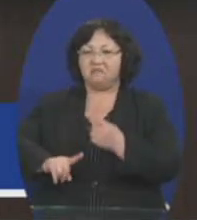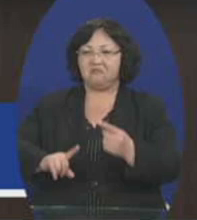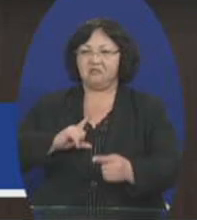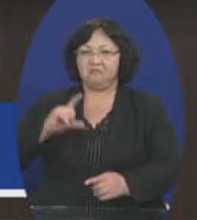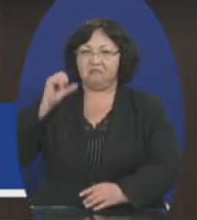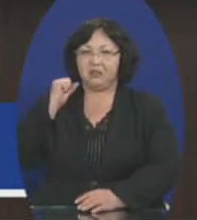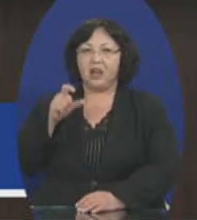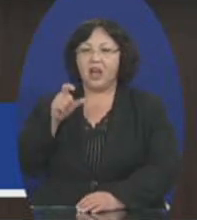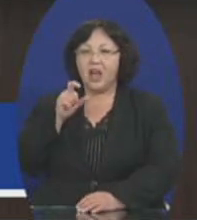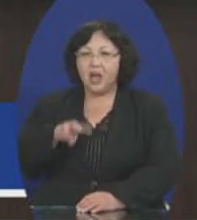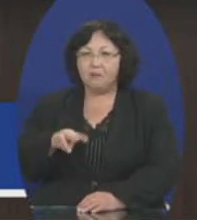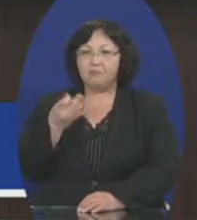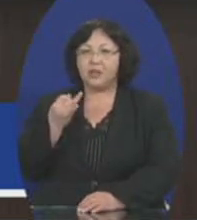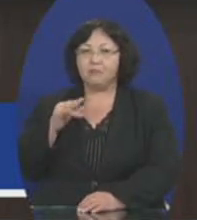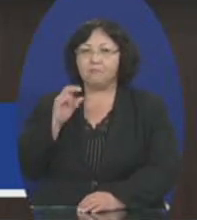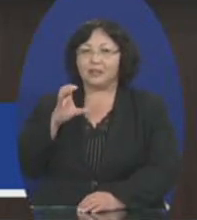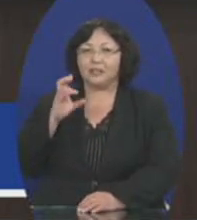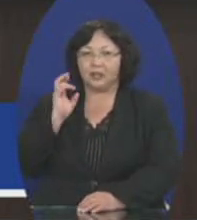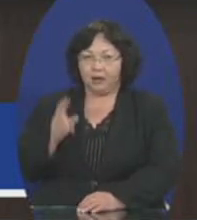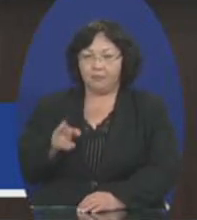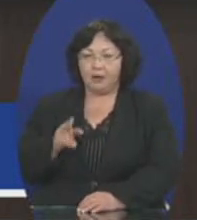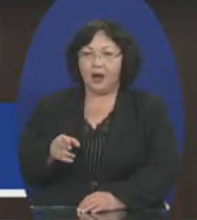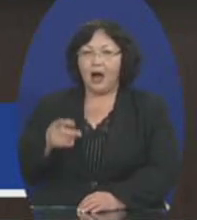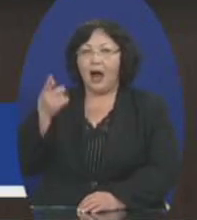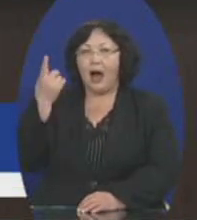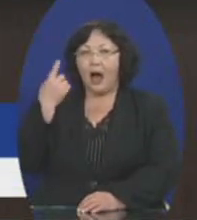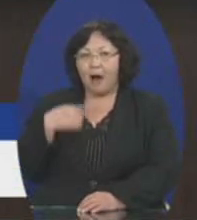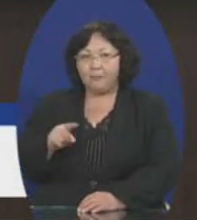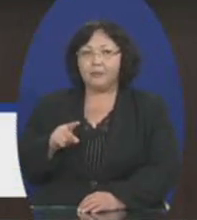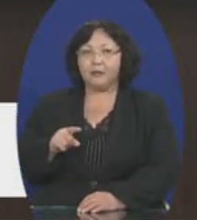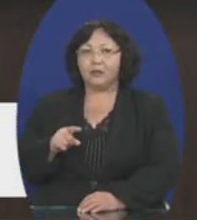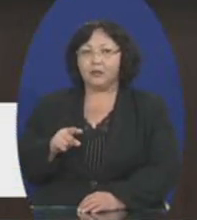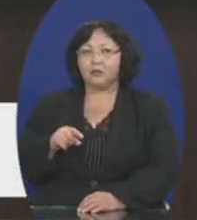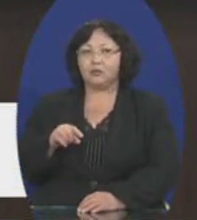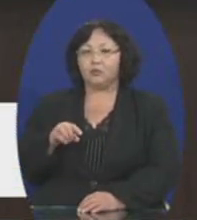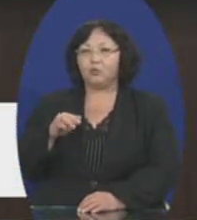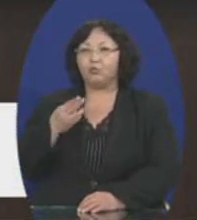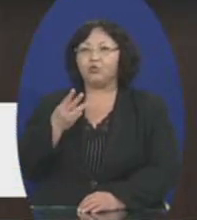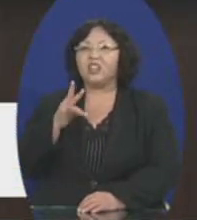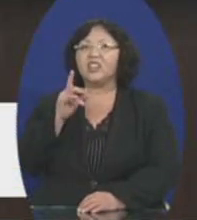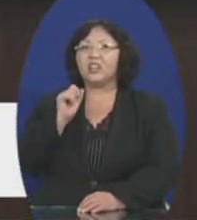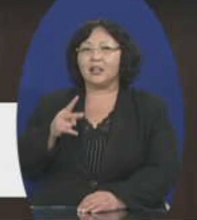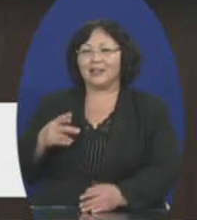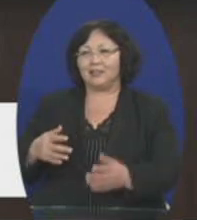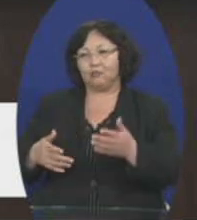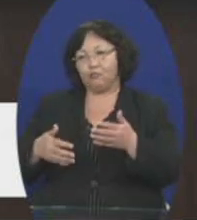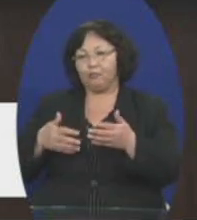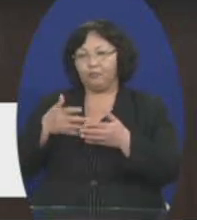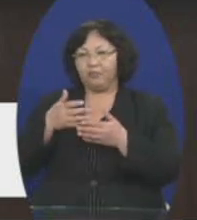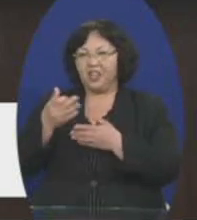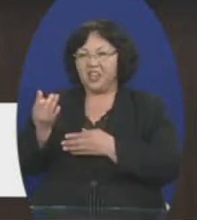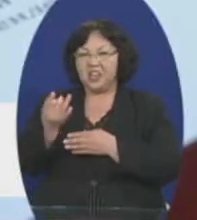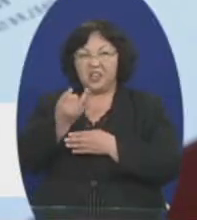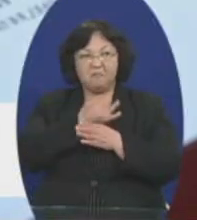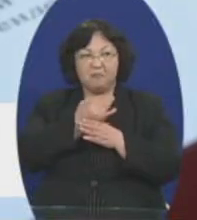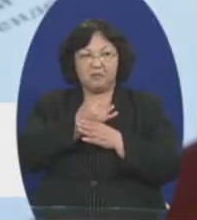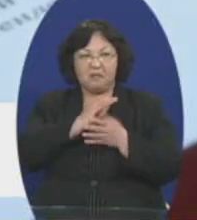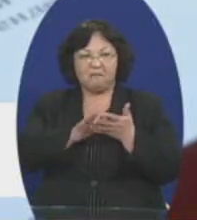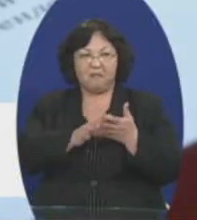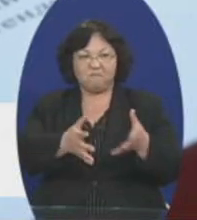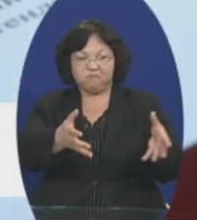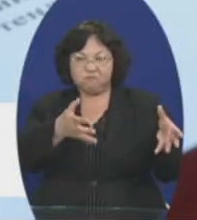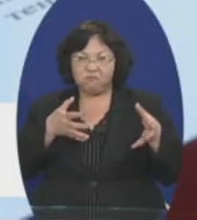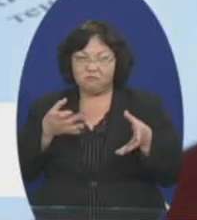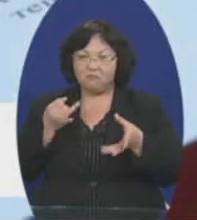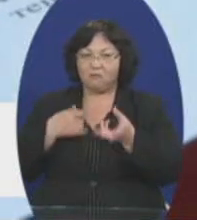Imex concern гэдэг дараа нь орно. Хамгийн одоо багада төвшөө өнөрлөгдсөн юм аж ахуйн нэг жишээ нь импортоор харуулж өгсөн болж байна. Эми агентлаг